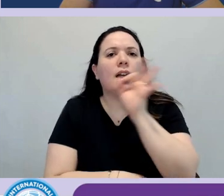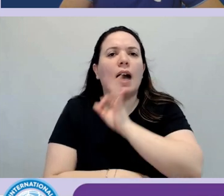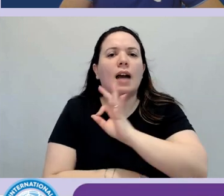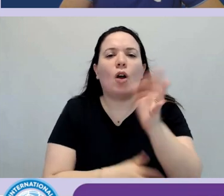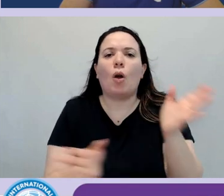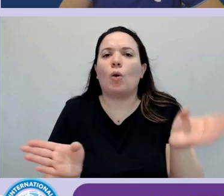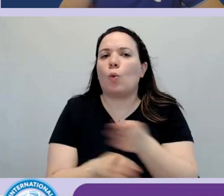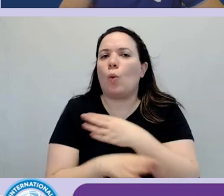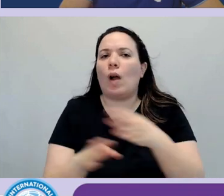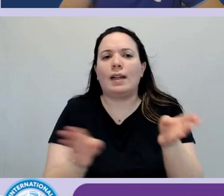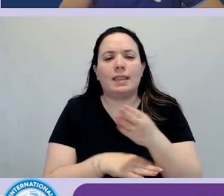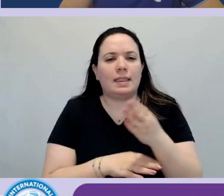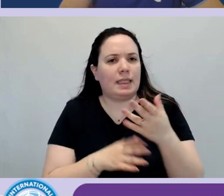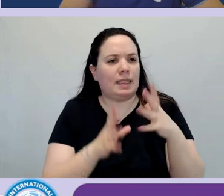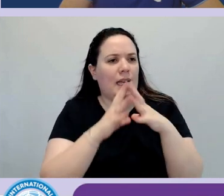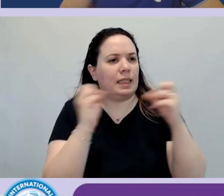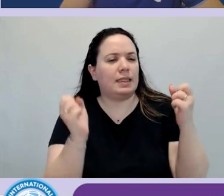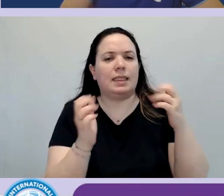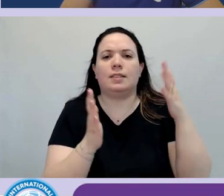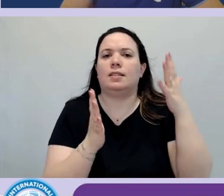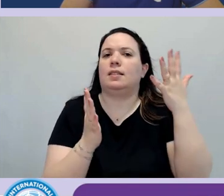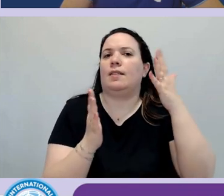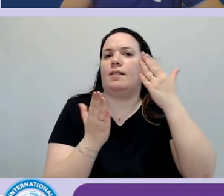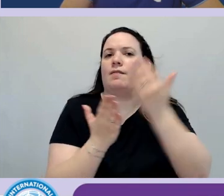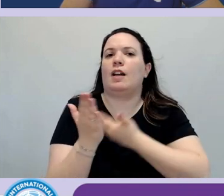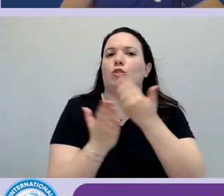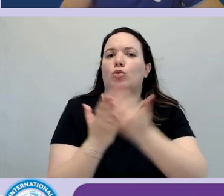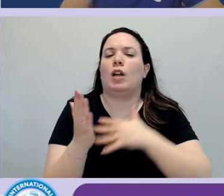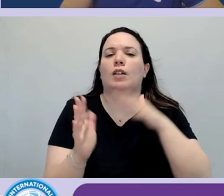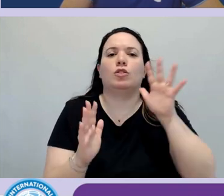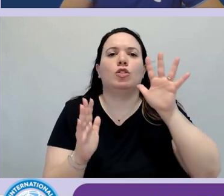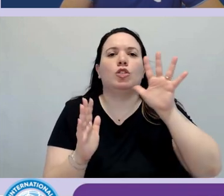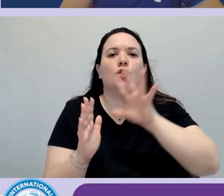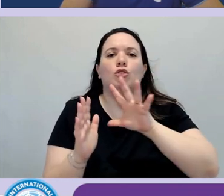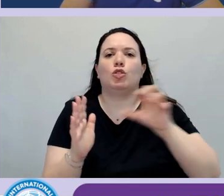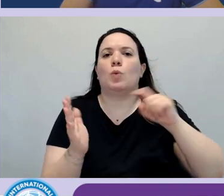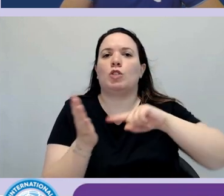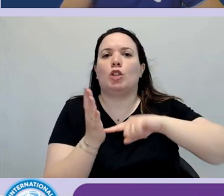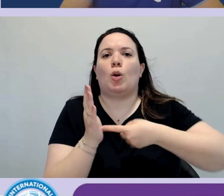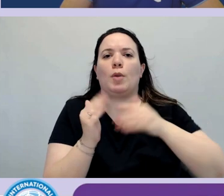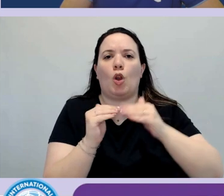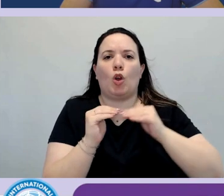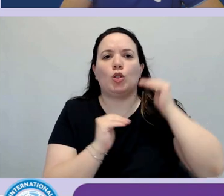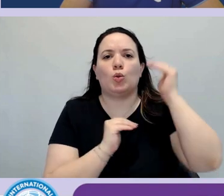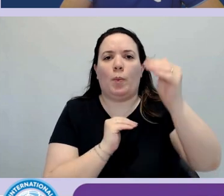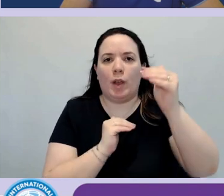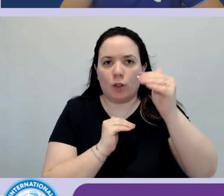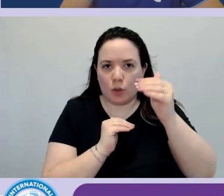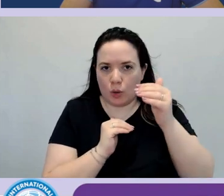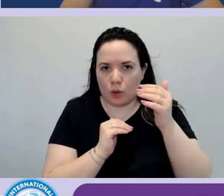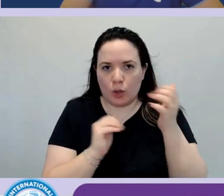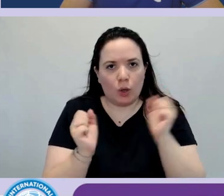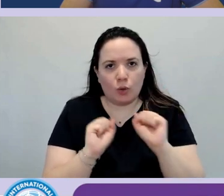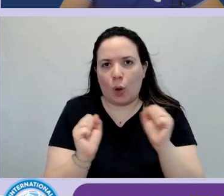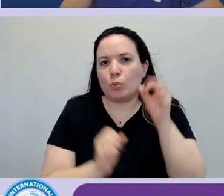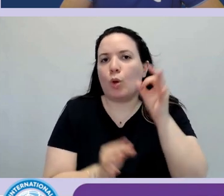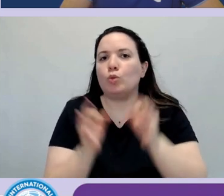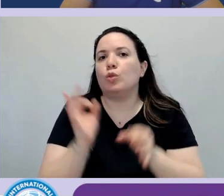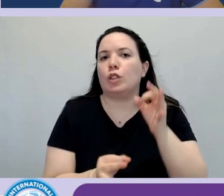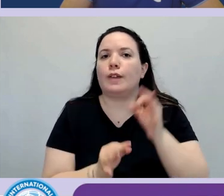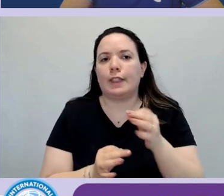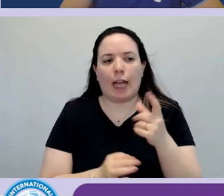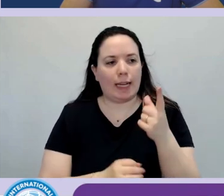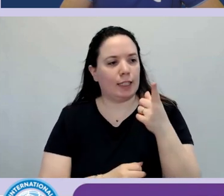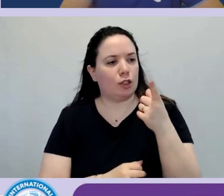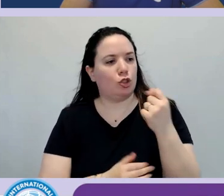soggetto erogatore Con fatturato superiore a 500 milioni di euro non può giustificare per chi è il fatto che non ha risorse per fare